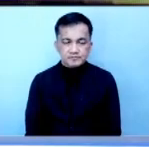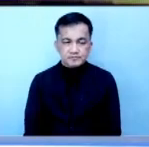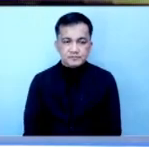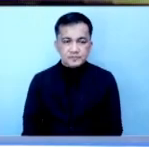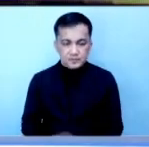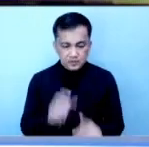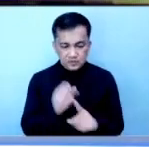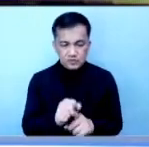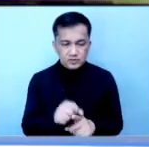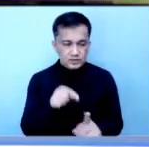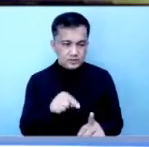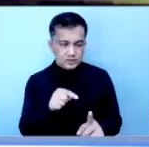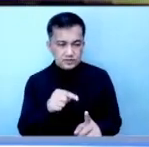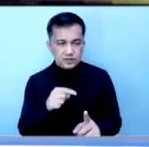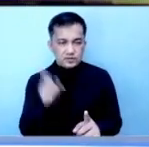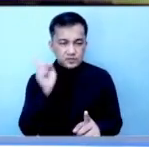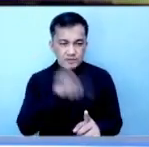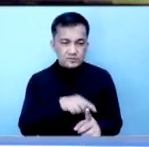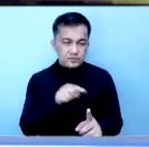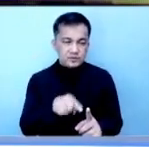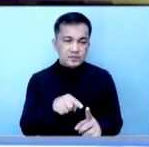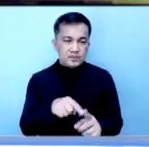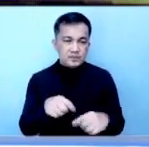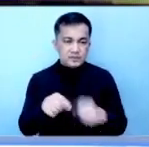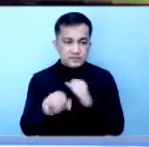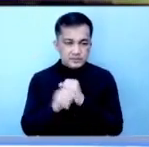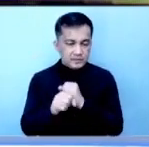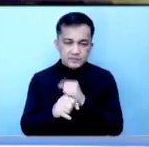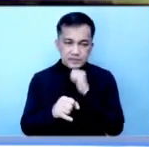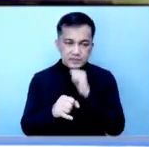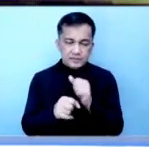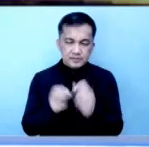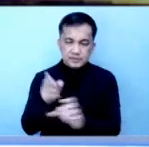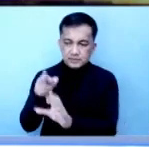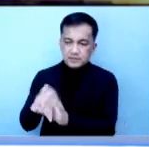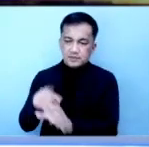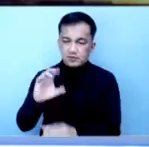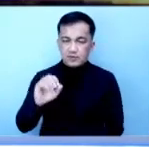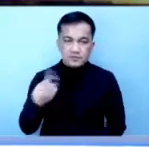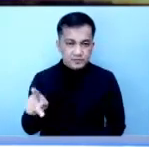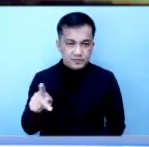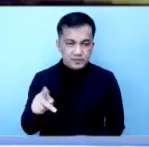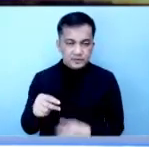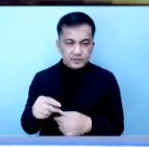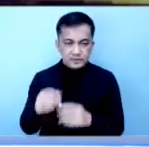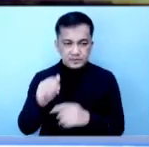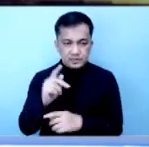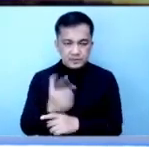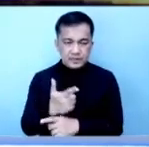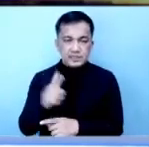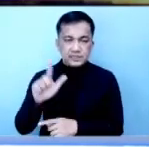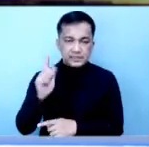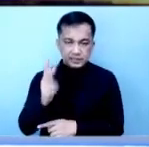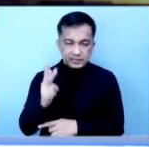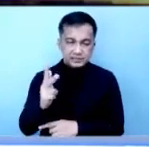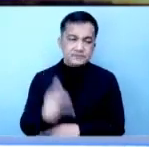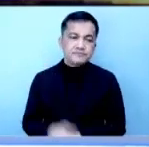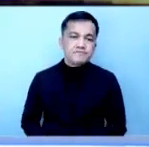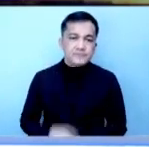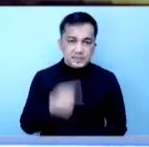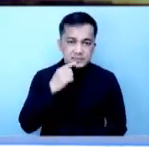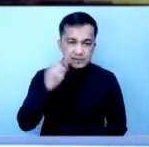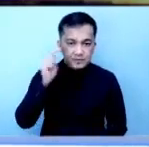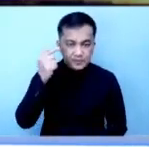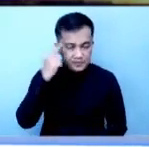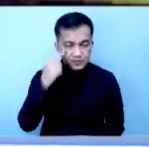Huhulihin at ituturing ng koloro ang mga jeep na hindi pa rin makakasali sa kooperatiba pagsapit ng April 30. Tiniyak naman ng pamahalaan